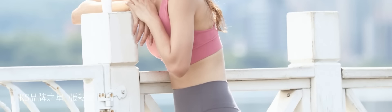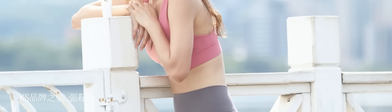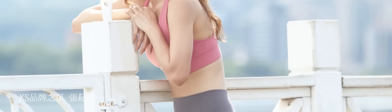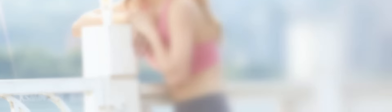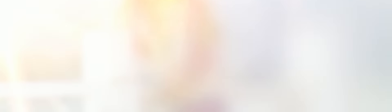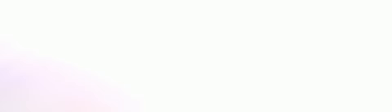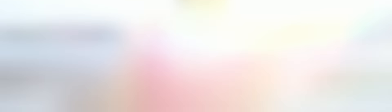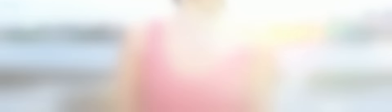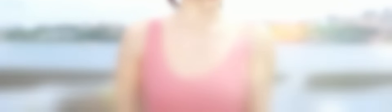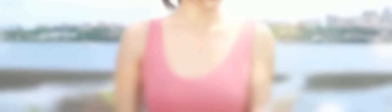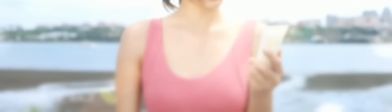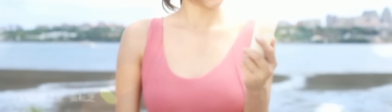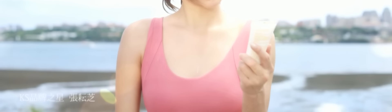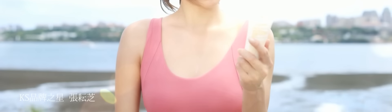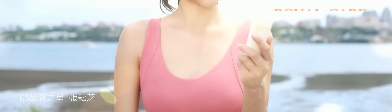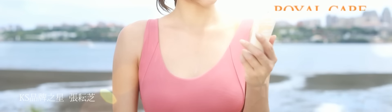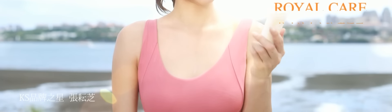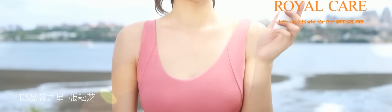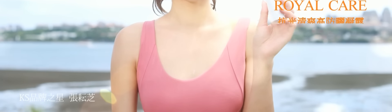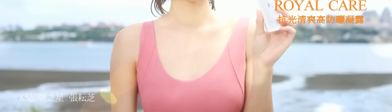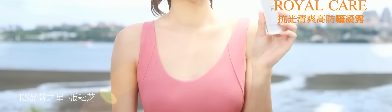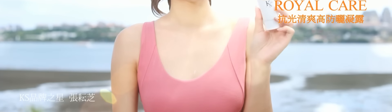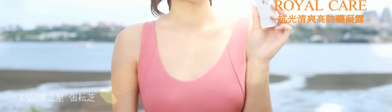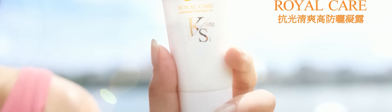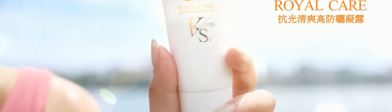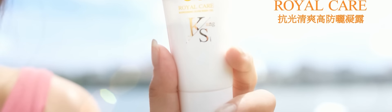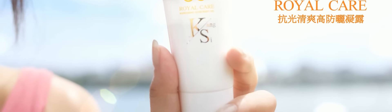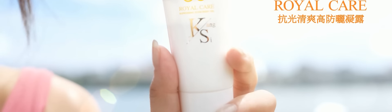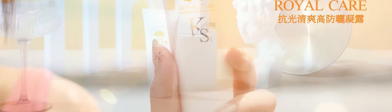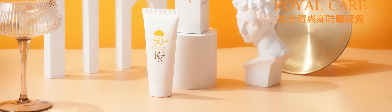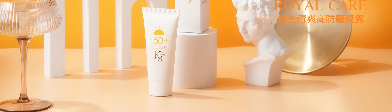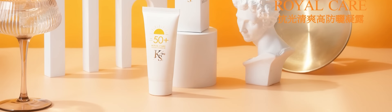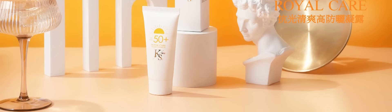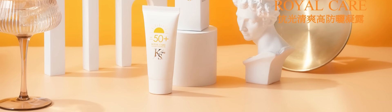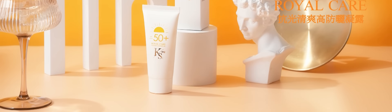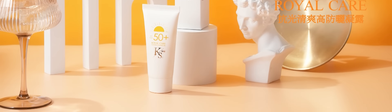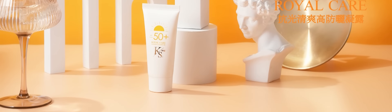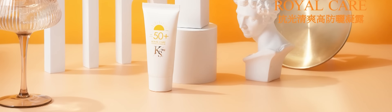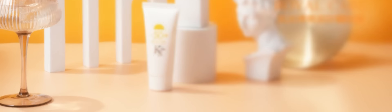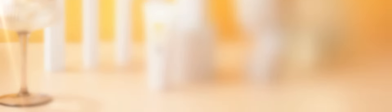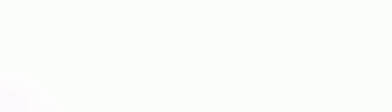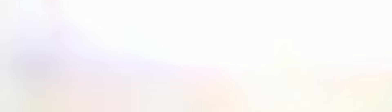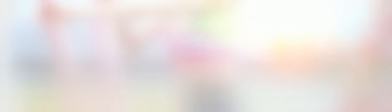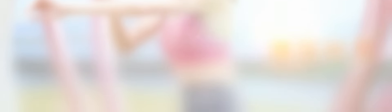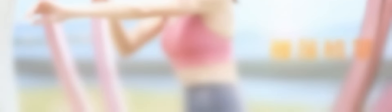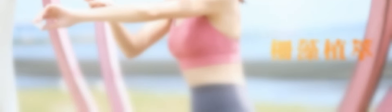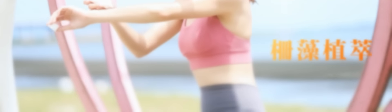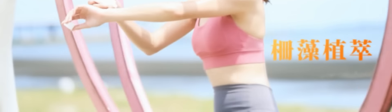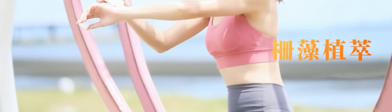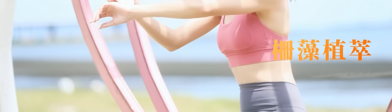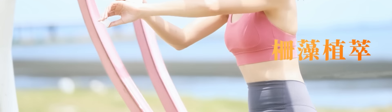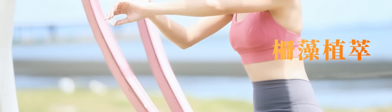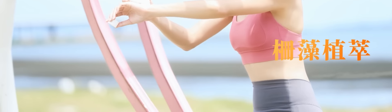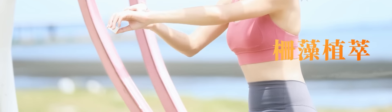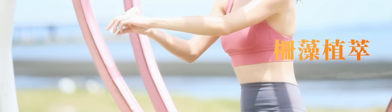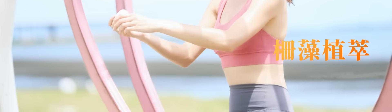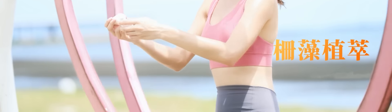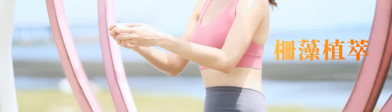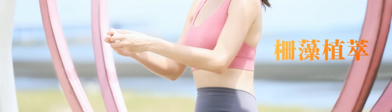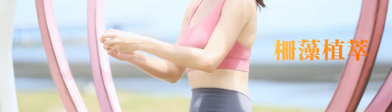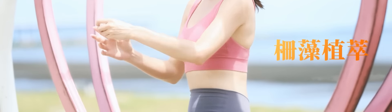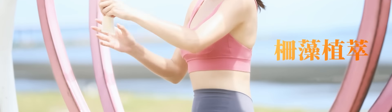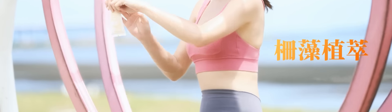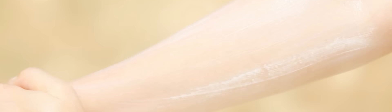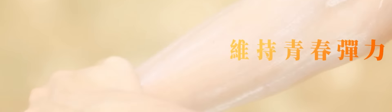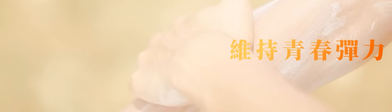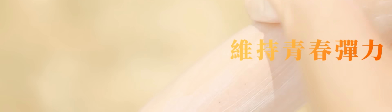的，防晒乳我选 Kiss 皇家呵护抗光清爽高防晒凝露，因为它有媲美蓝光神盾的抓